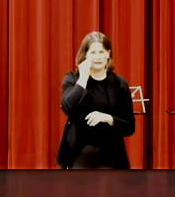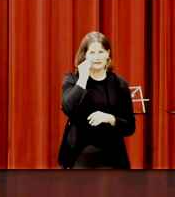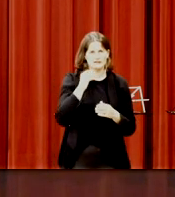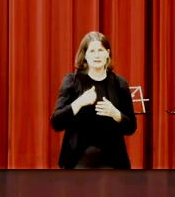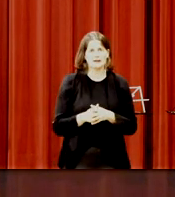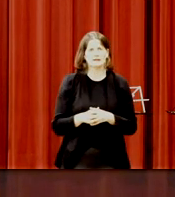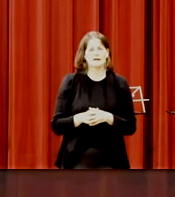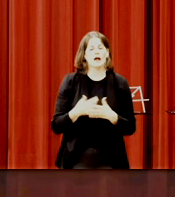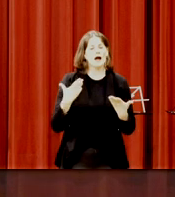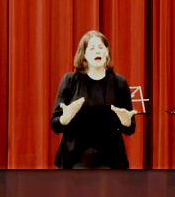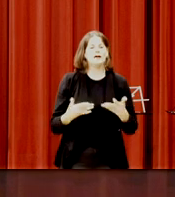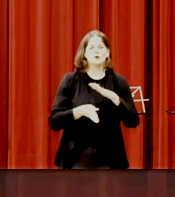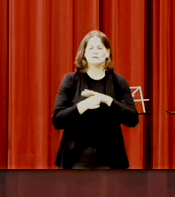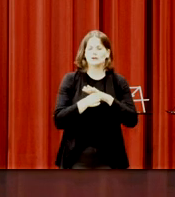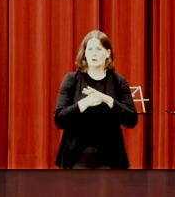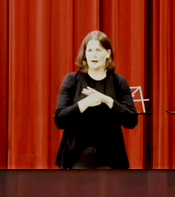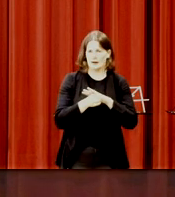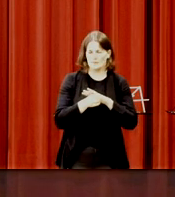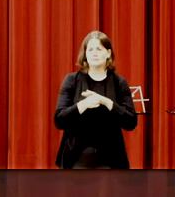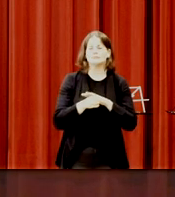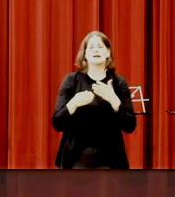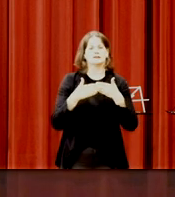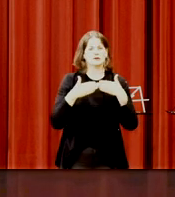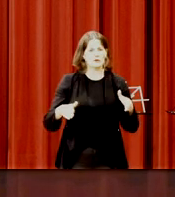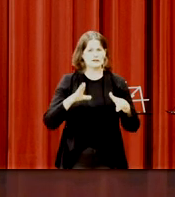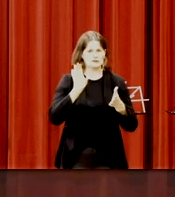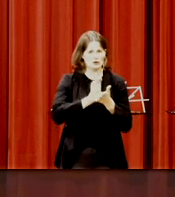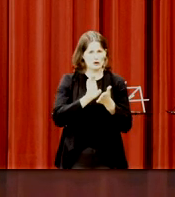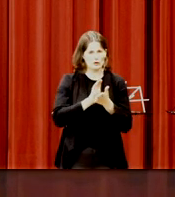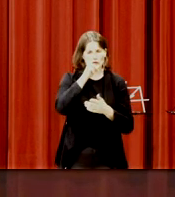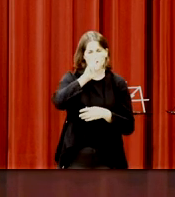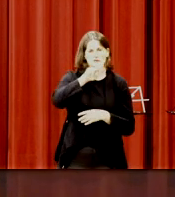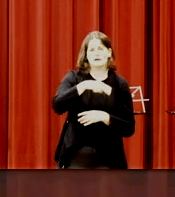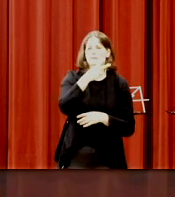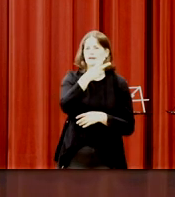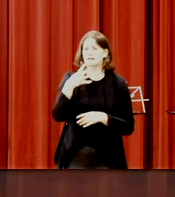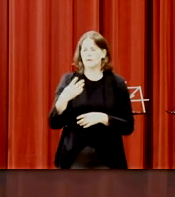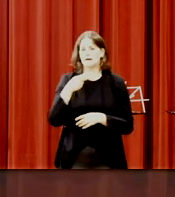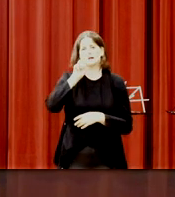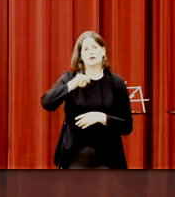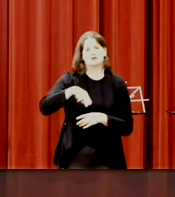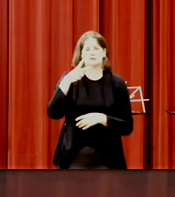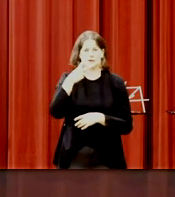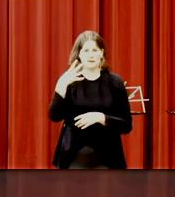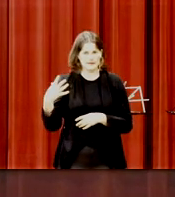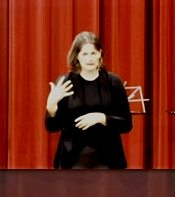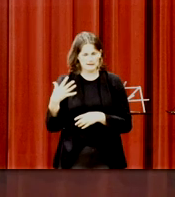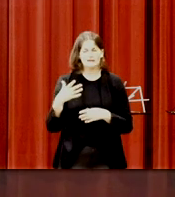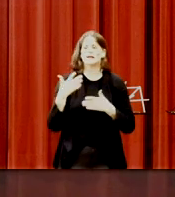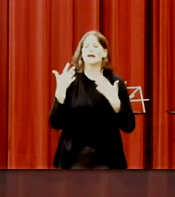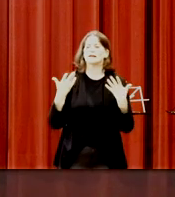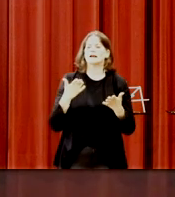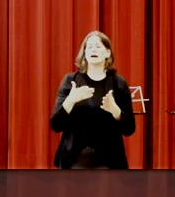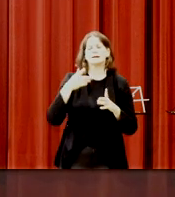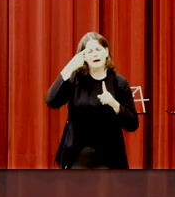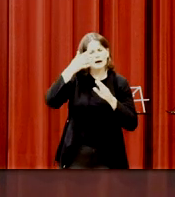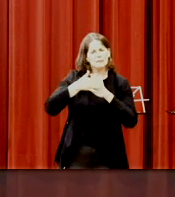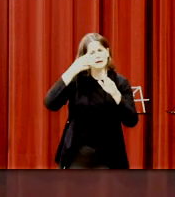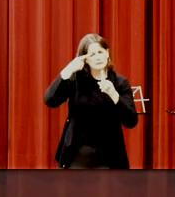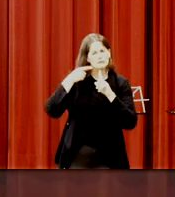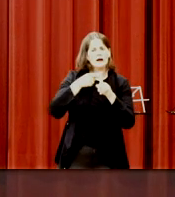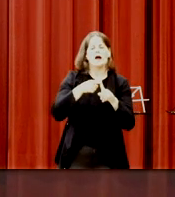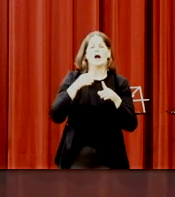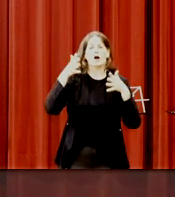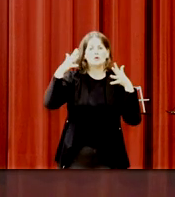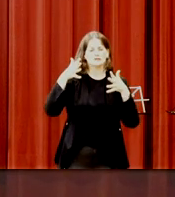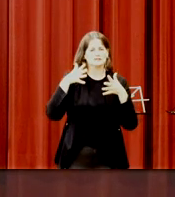2024-2025 i tot seguit fem referència al Consell Social de la Universitat Rovira i Virgili, l'òrgan de participació de la societat en